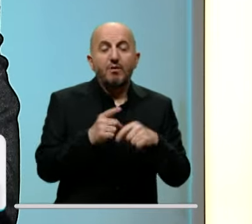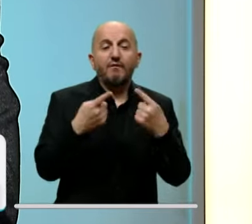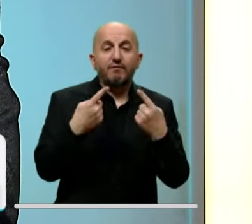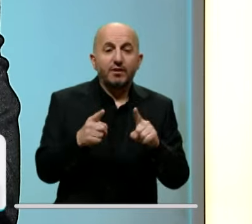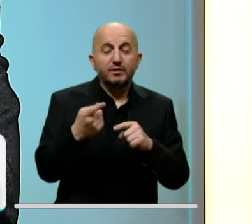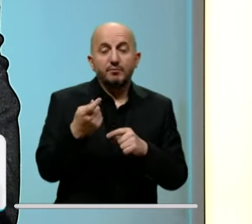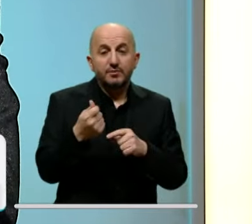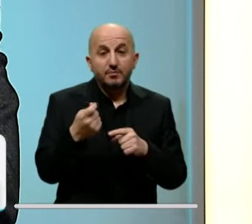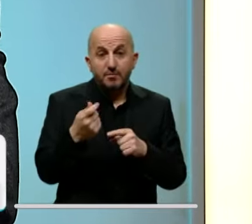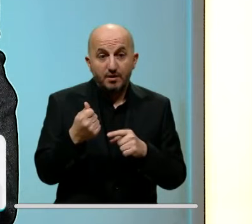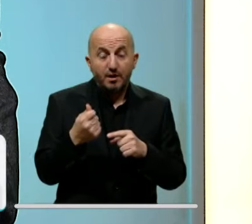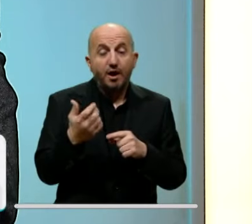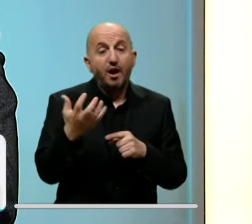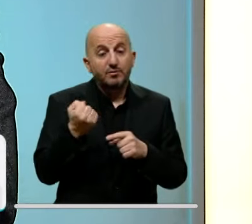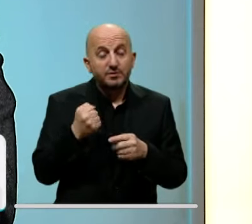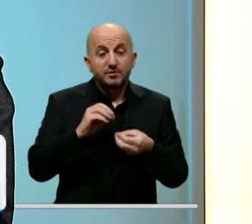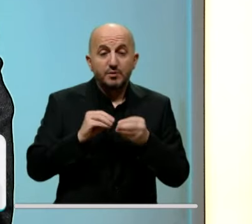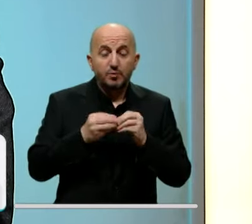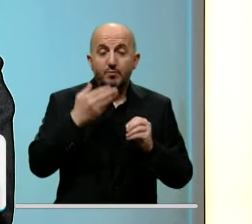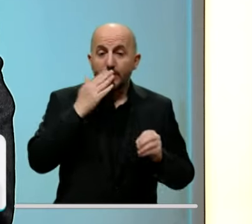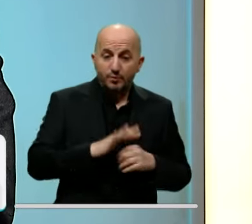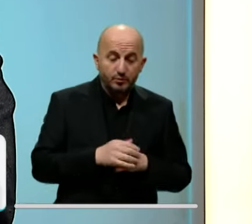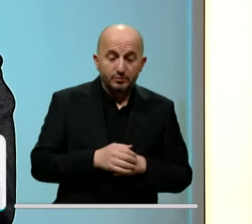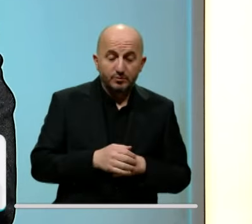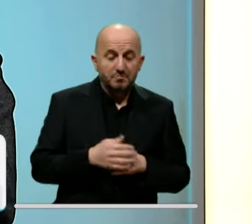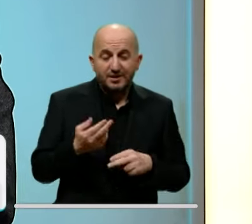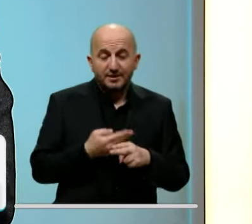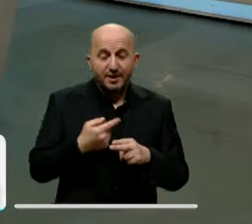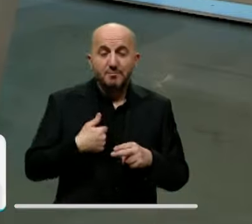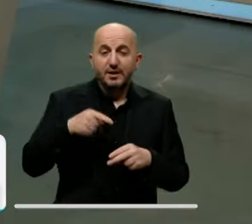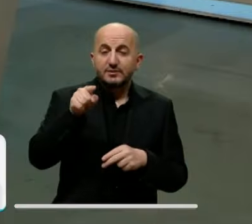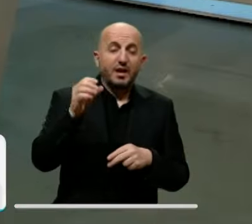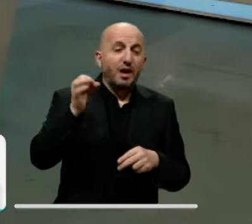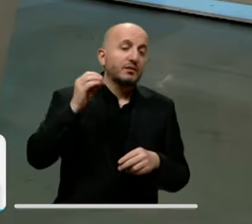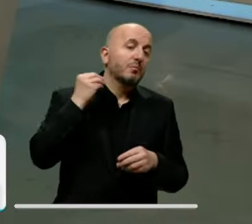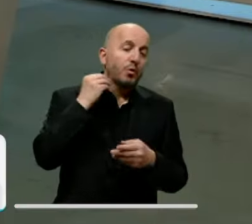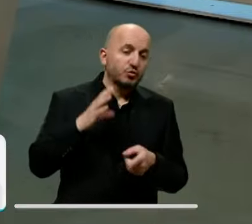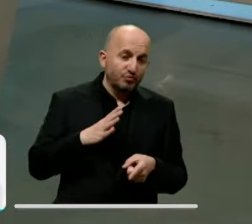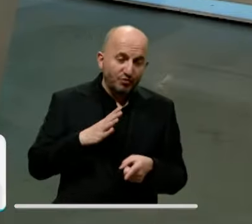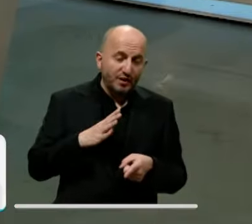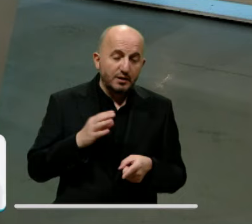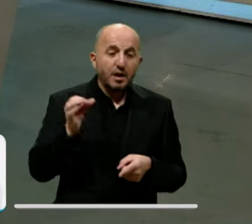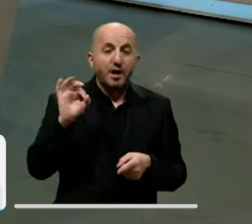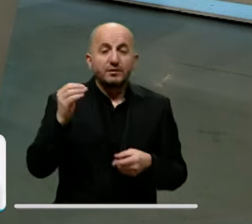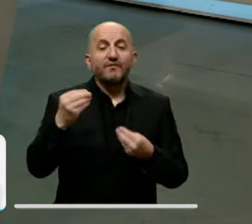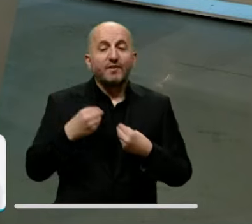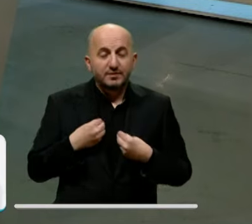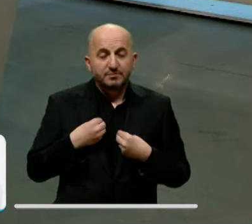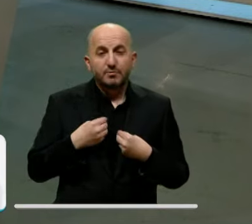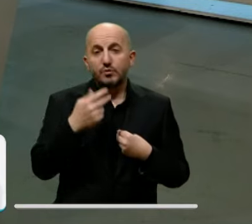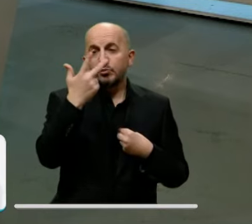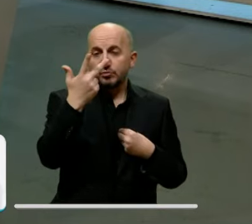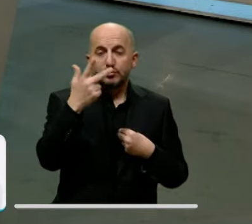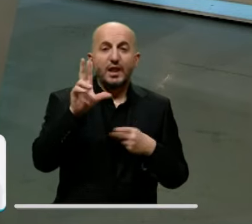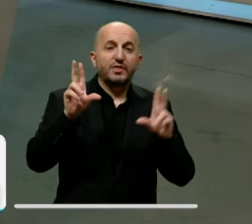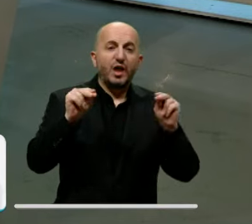bir para biriminden almasında bir sakınca yoktur mesela ben size altın borcum var altın verdiniz bana 3ü tane tam